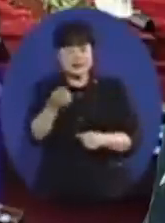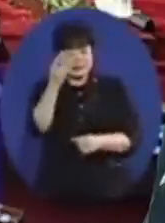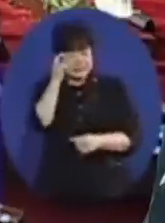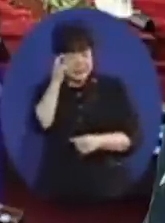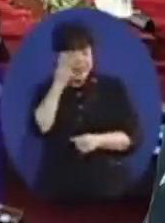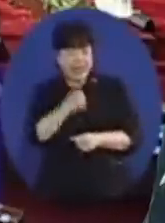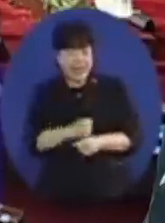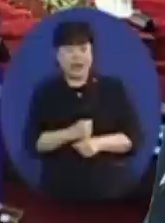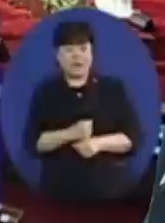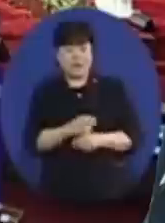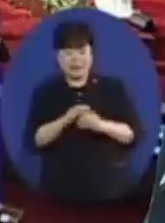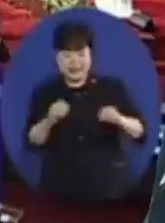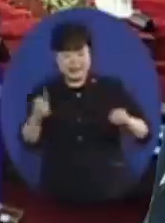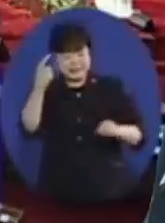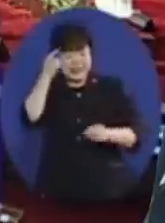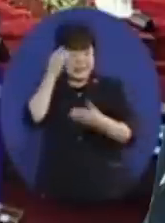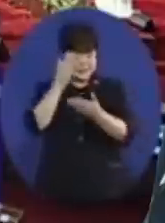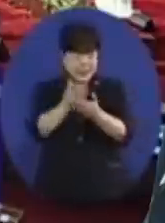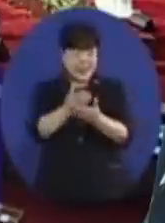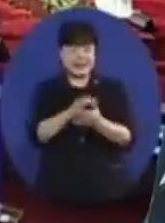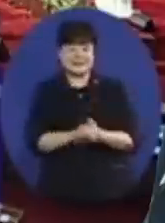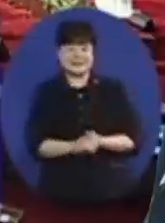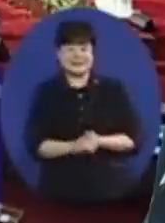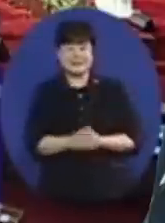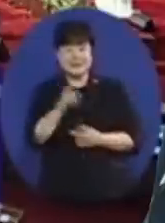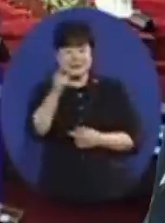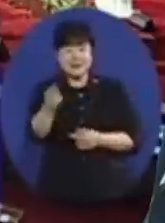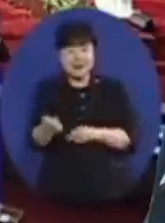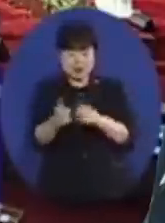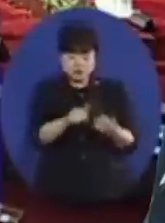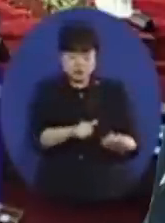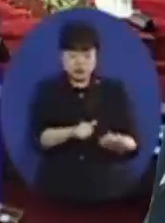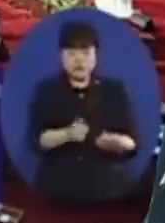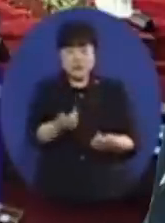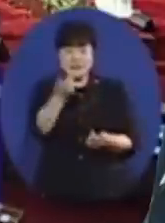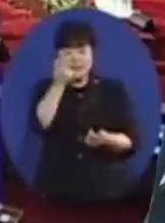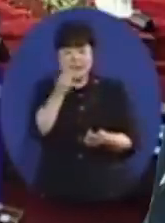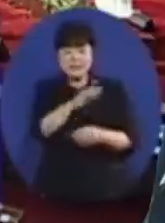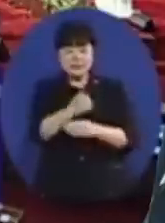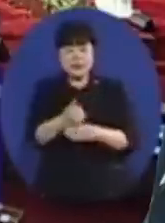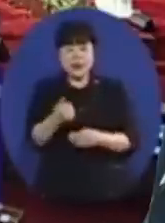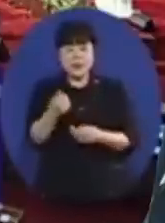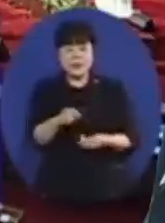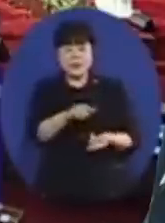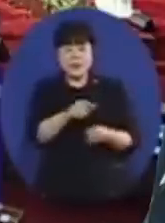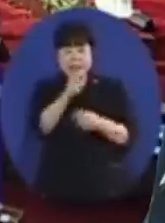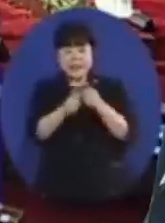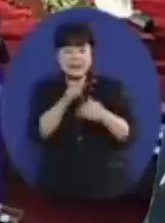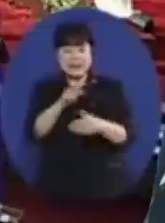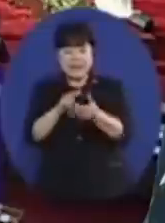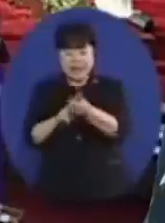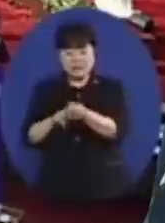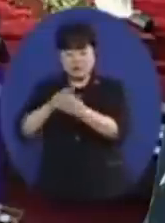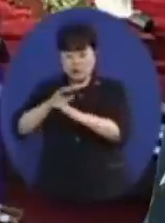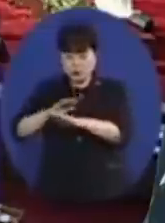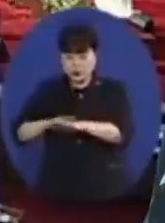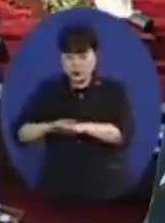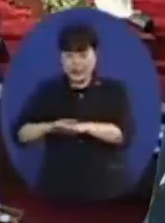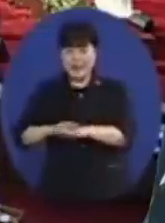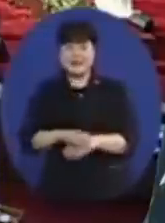생각하고 땅의 것을 생각하지 말라 이런 너희가 죽었고 너희 생명이 그리스도와 함께 하나님 안에 감추었습니다